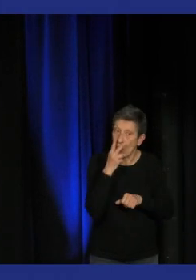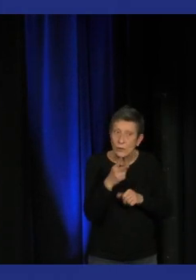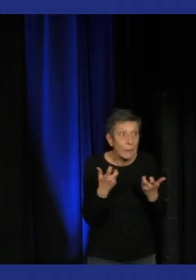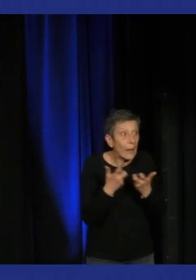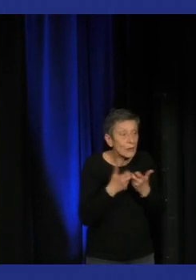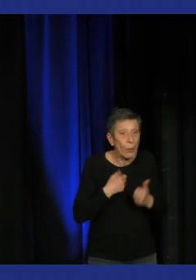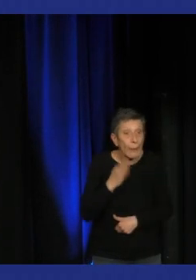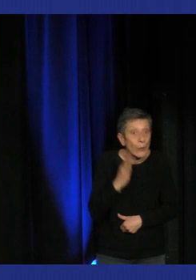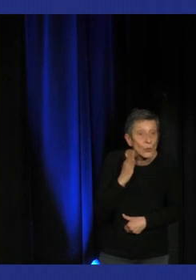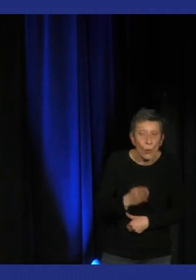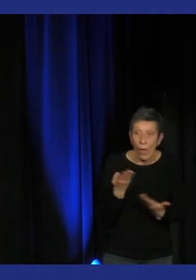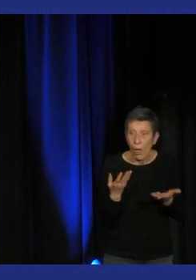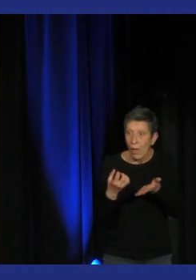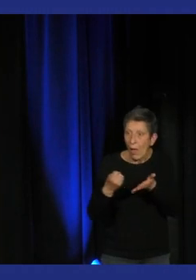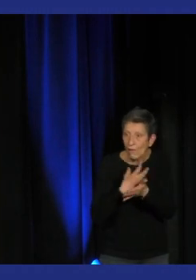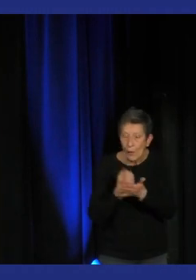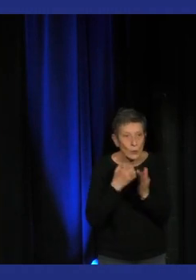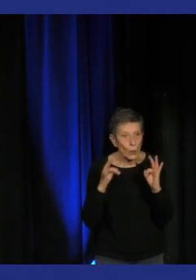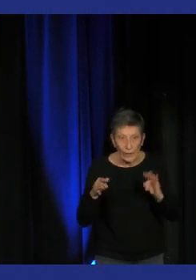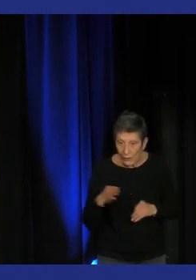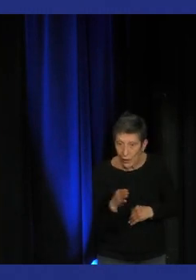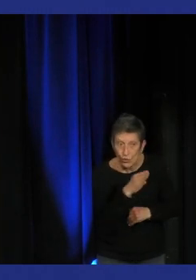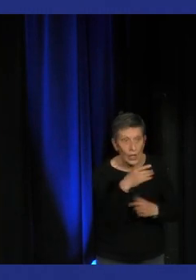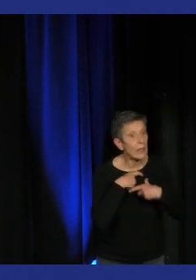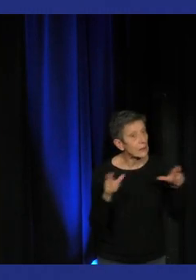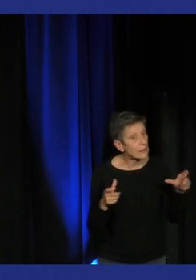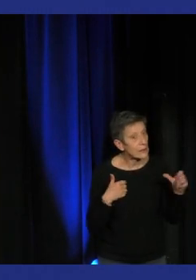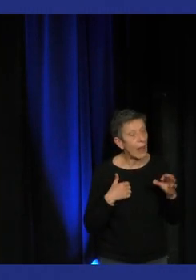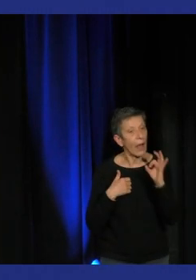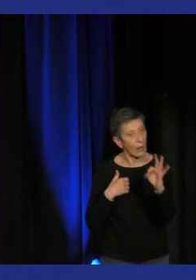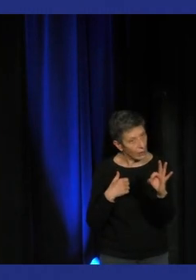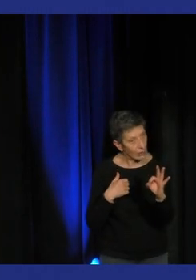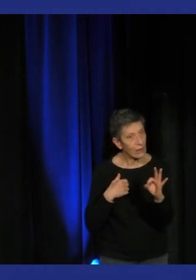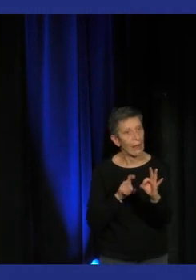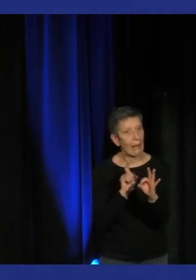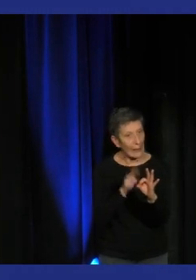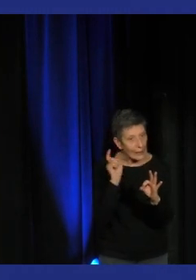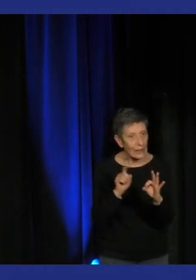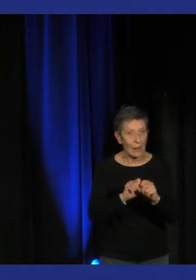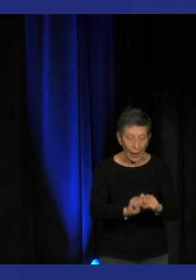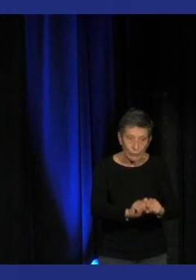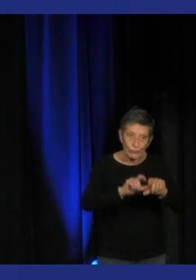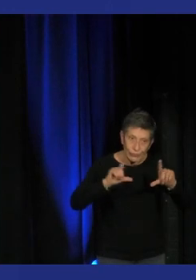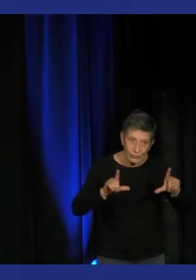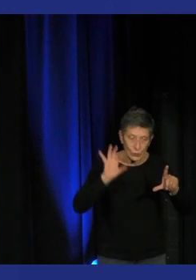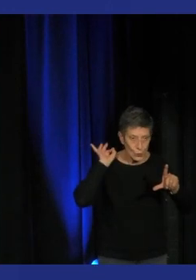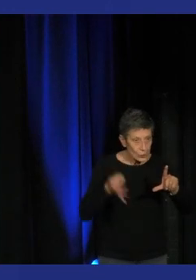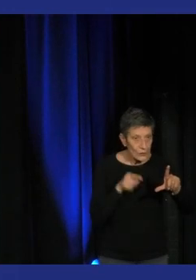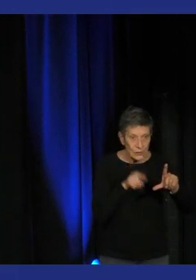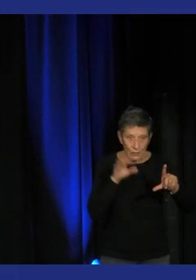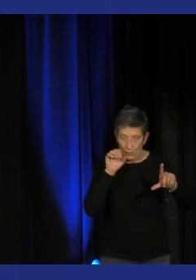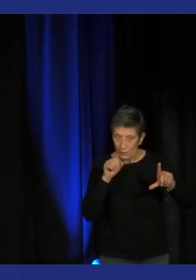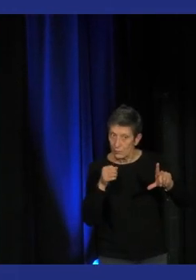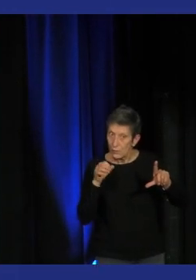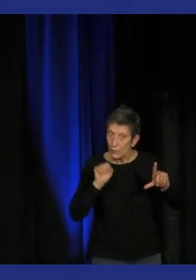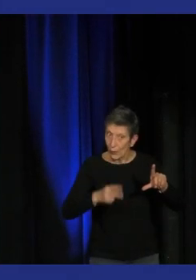de l'information sur comment faire un trajet accessible, vous cliquez sur l'icône et on vous donne qu'est-ce qui est possible de